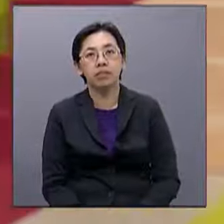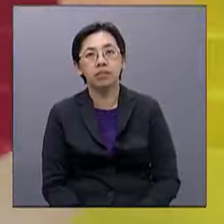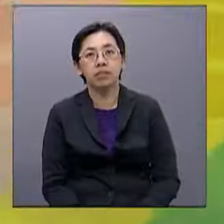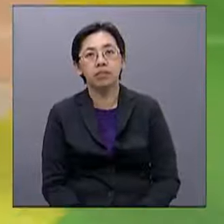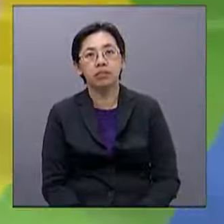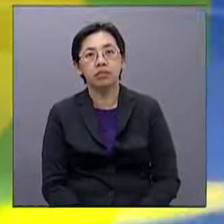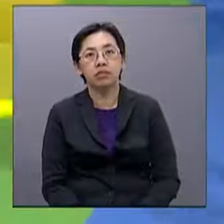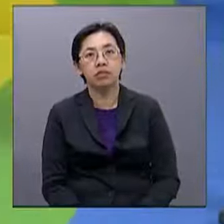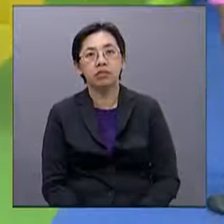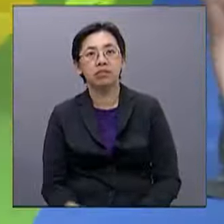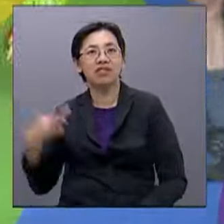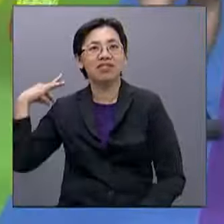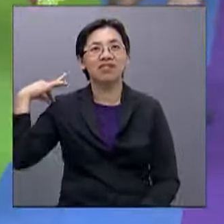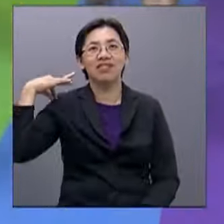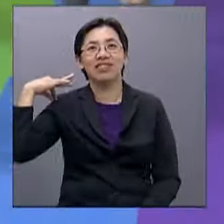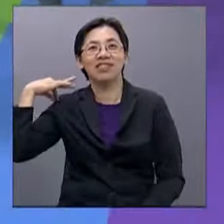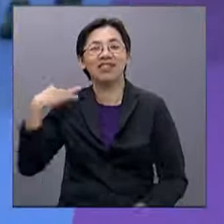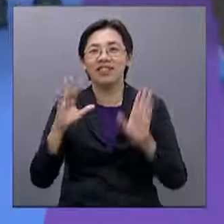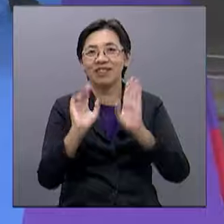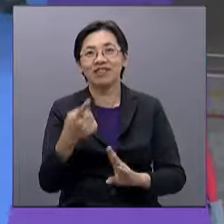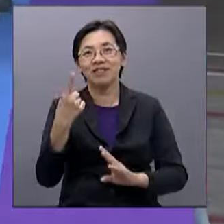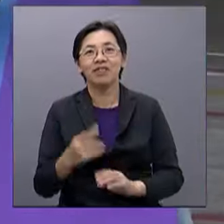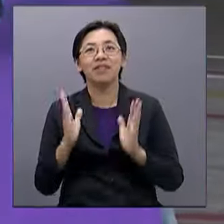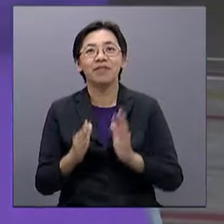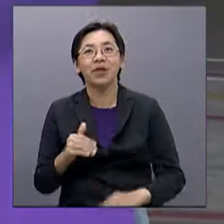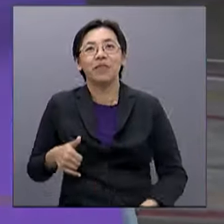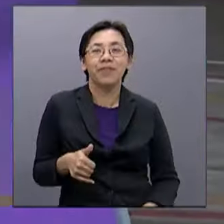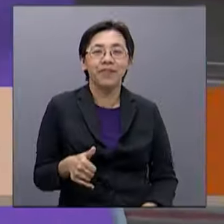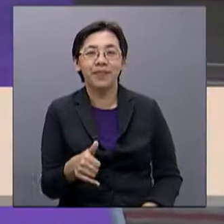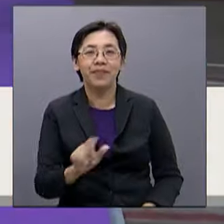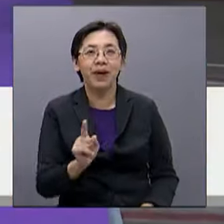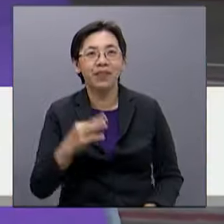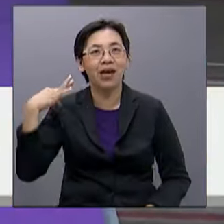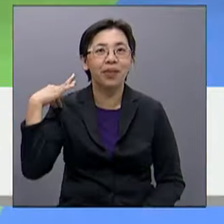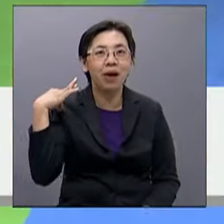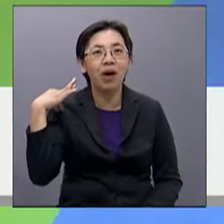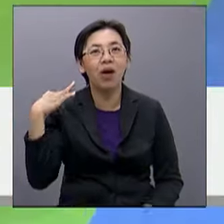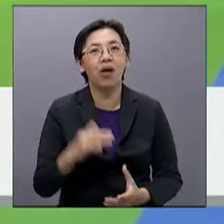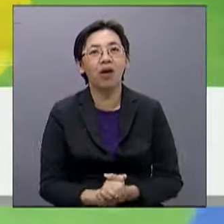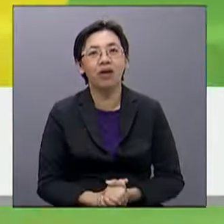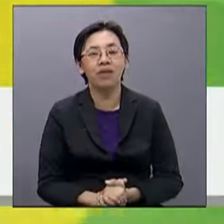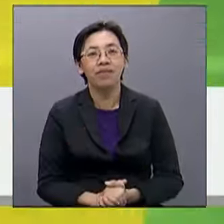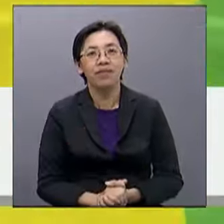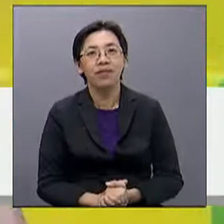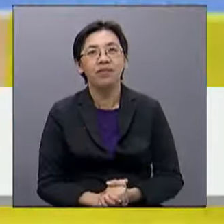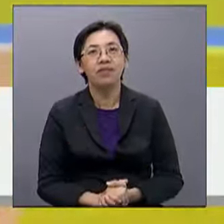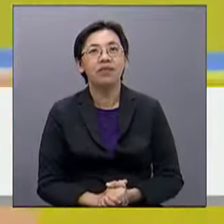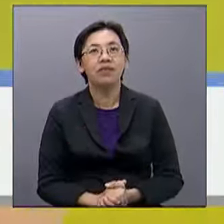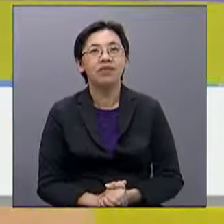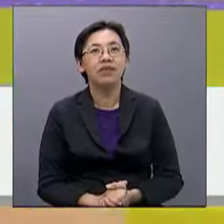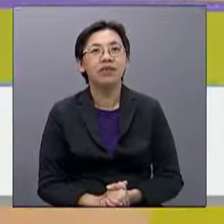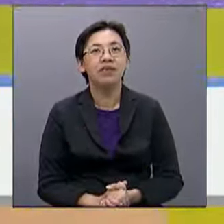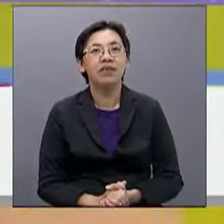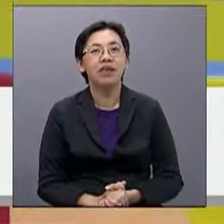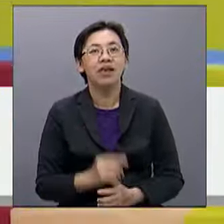รันเวย์จะไม่เหมือนเดิมอีกต่อไปนะคะเพราะว่าเหล่าตัวแม่มาเองค่ะทั้งเดินทั้งเต้นแบบจัดเต็มนำทีมมาโดย2สาวรองมิส